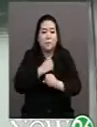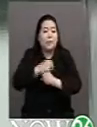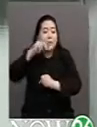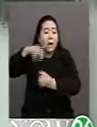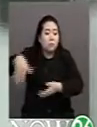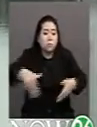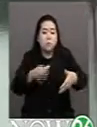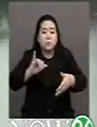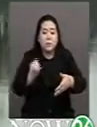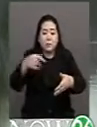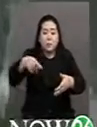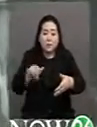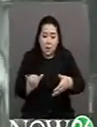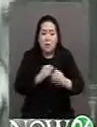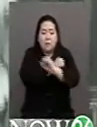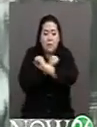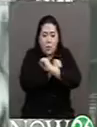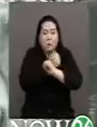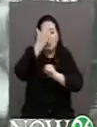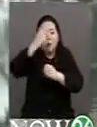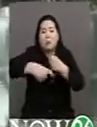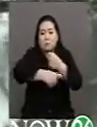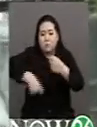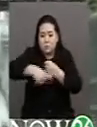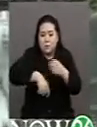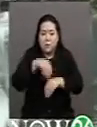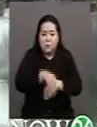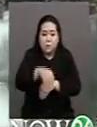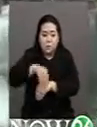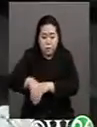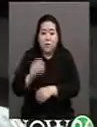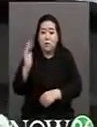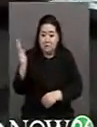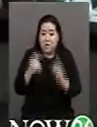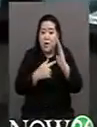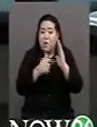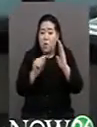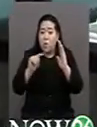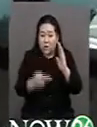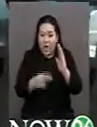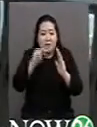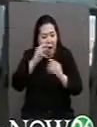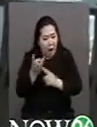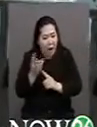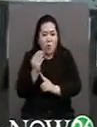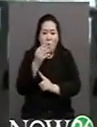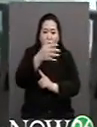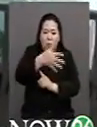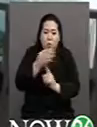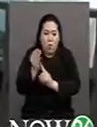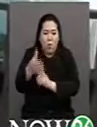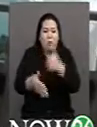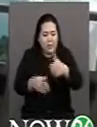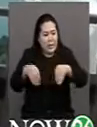ลท่วมเข้านานะครับเพราะว่าตอนนี้นาในหลายพื้นที่ของอุทัยธานีเนี่ยข้าวมันกำลังออกรวงกำลังตั้งท้องนะครับพร้อม